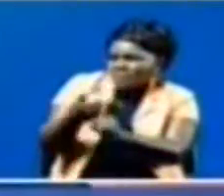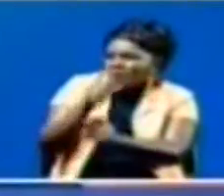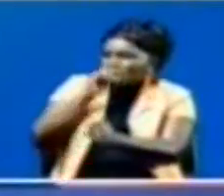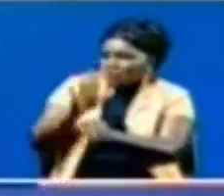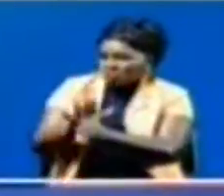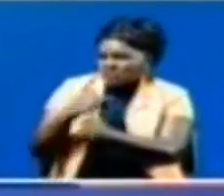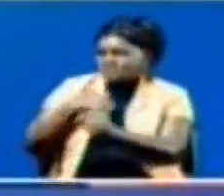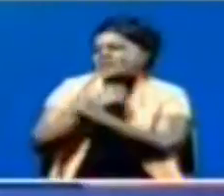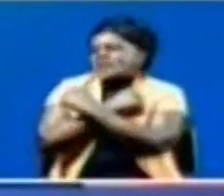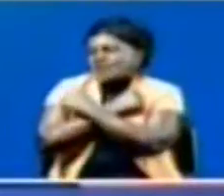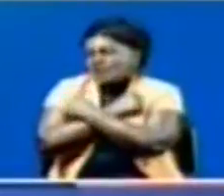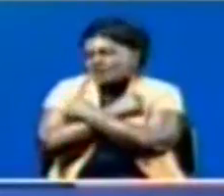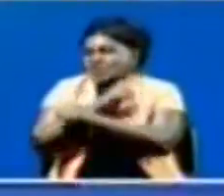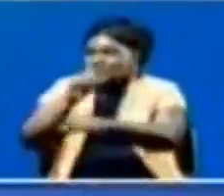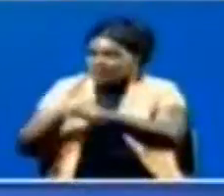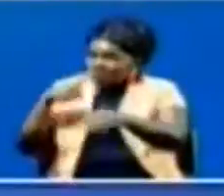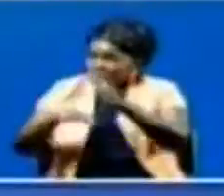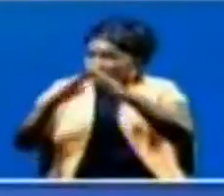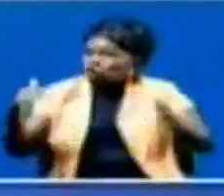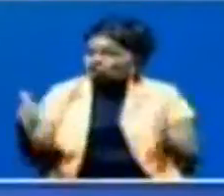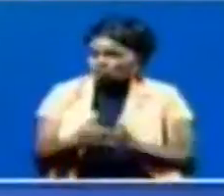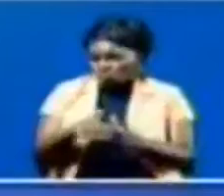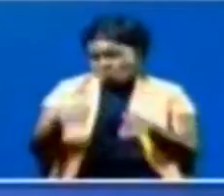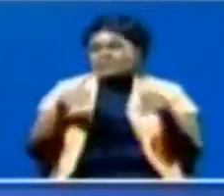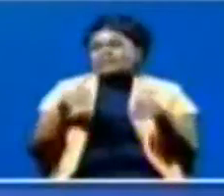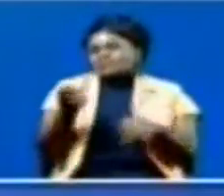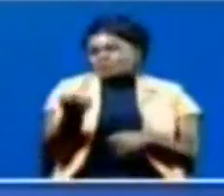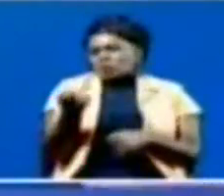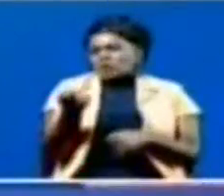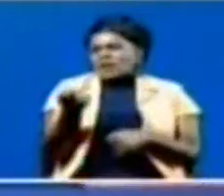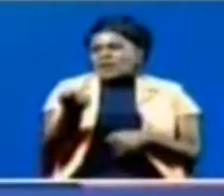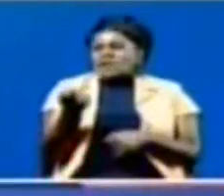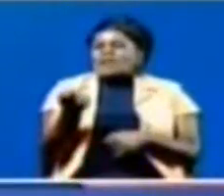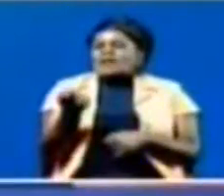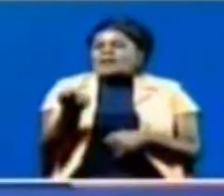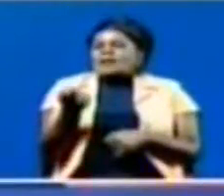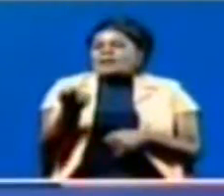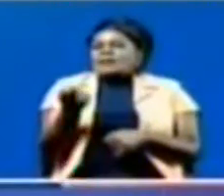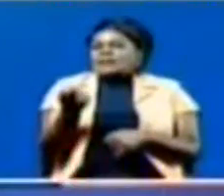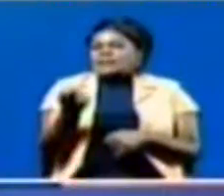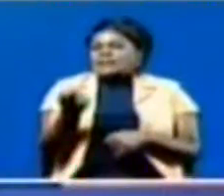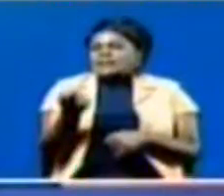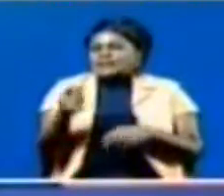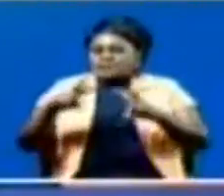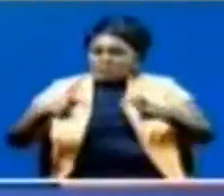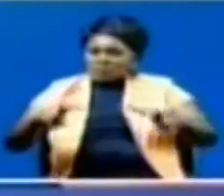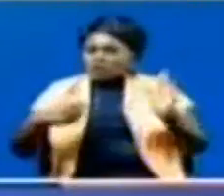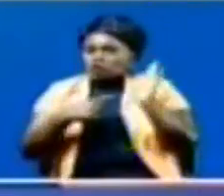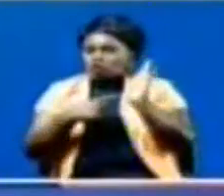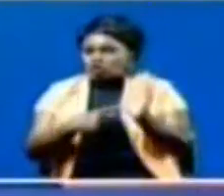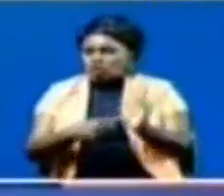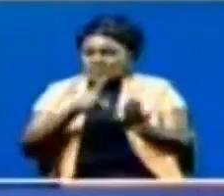kwamba nampenda. Nitafanya vitu hivyo. Kwa hivyo akija nyumbani wacha kumbembeleza. Sasa subiri. Utaona kwamba vile vitu vinakuwa. Na kiutafiti inaonekana